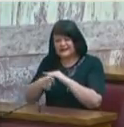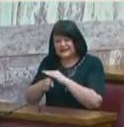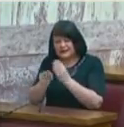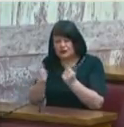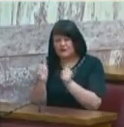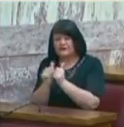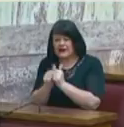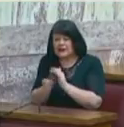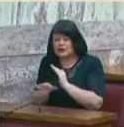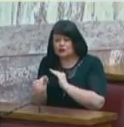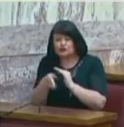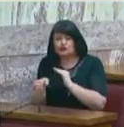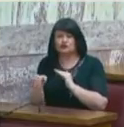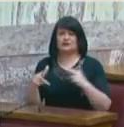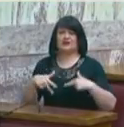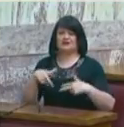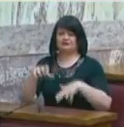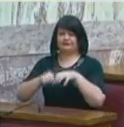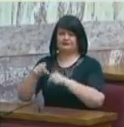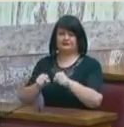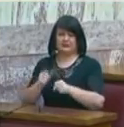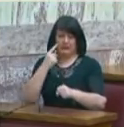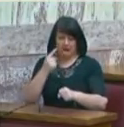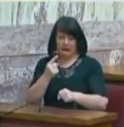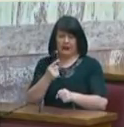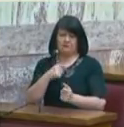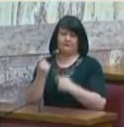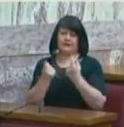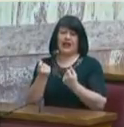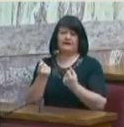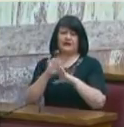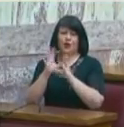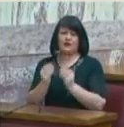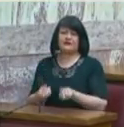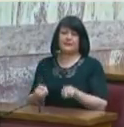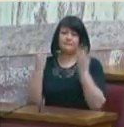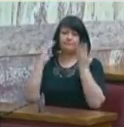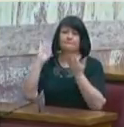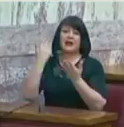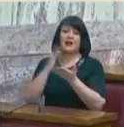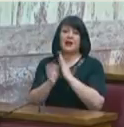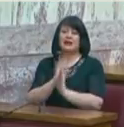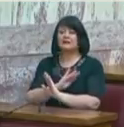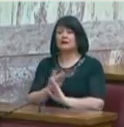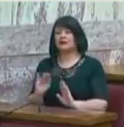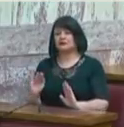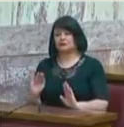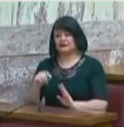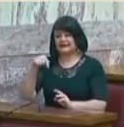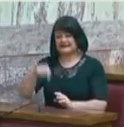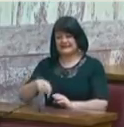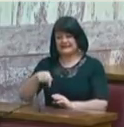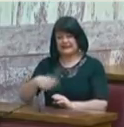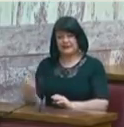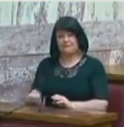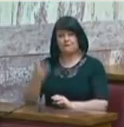των κρατικοδίαιτων δίθεν επενδυτών, έχει περάσει οριστικά στο παρελθόν. Και σήμερα ξημερώνει μια νέα